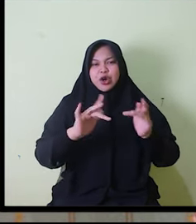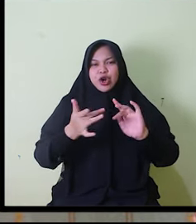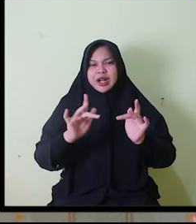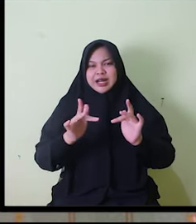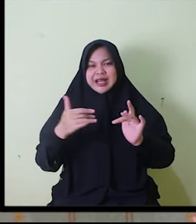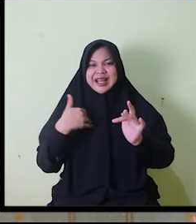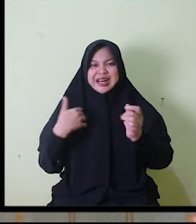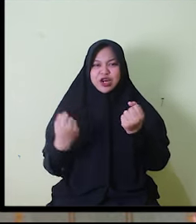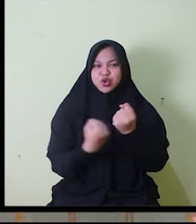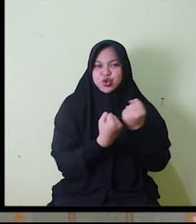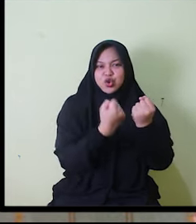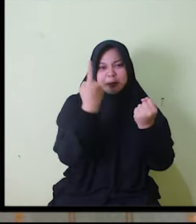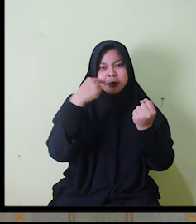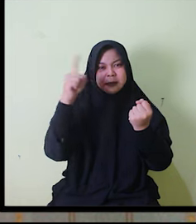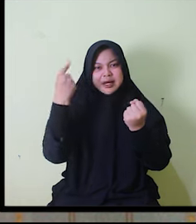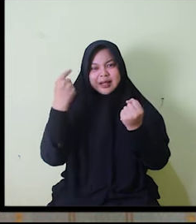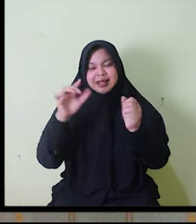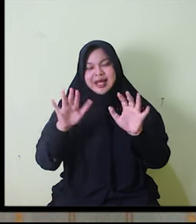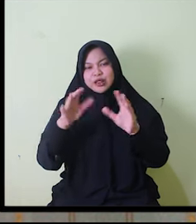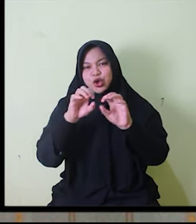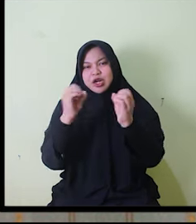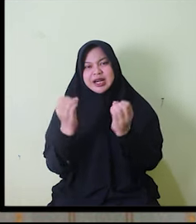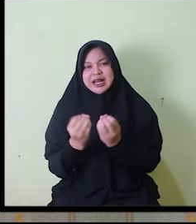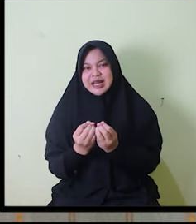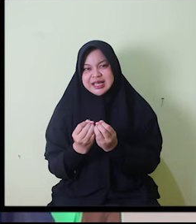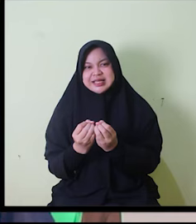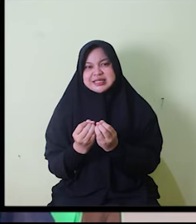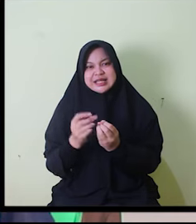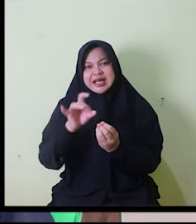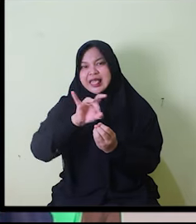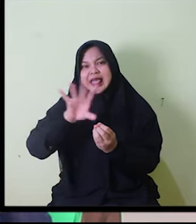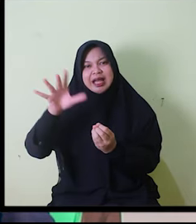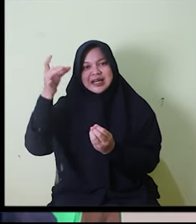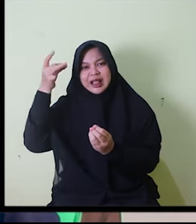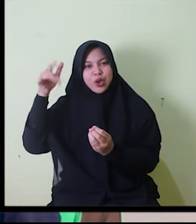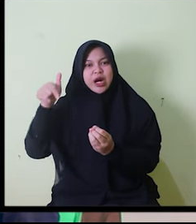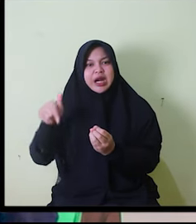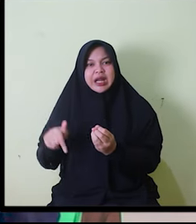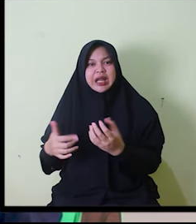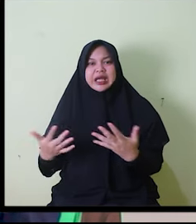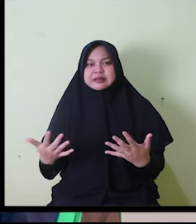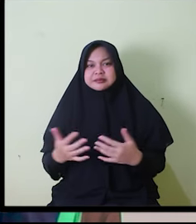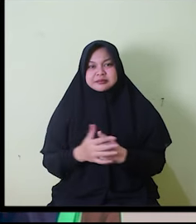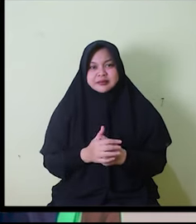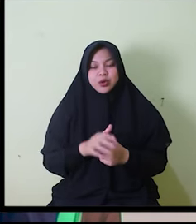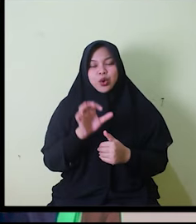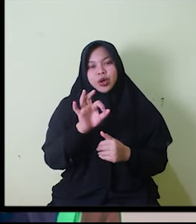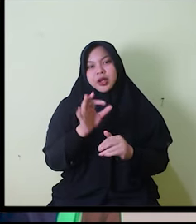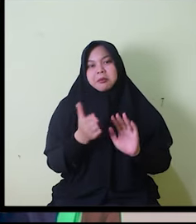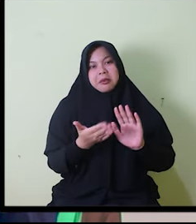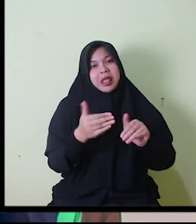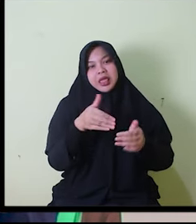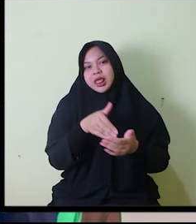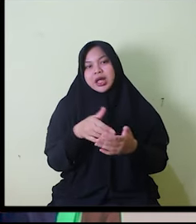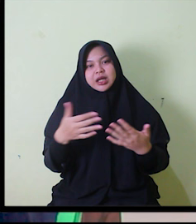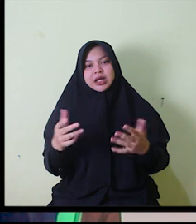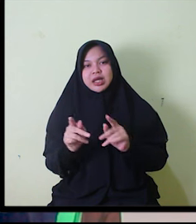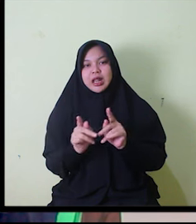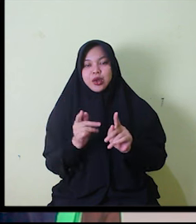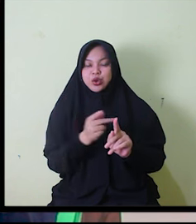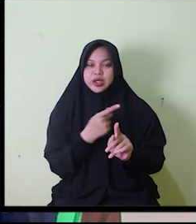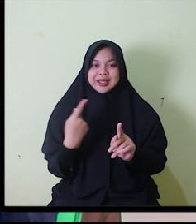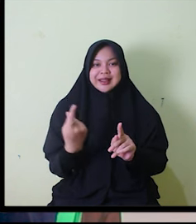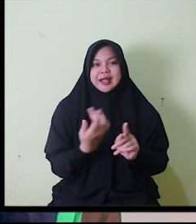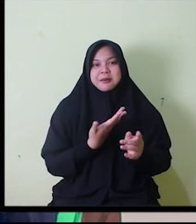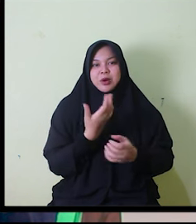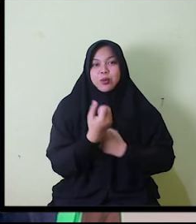dukungan dari pemerintah atau organisasi lain di Kelurahan cura Grinting nah eh kembali lagi mbak l kalau misalkan kita itu mau melaksanakan